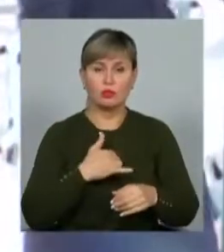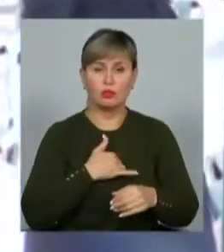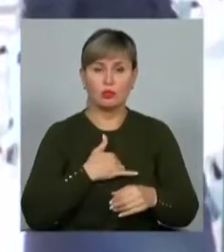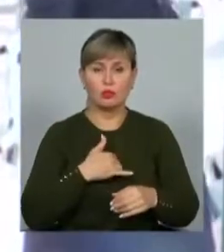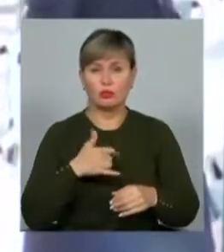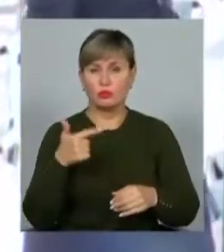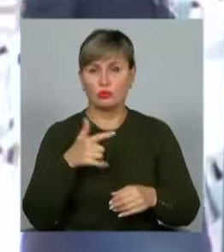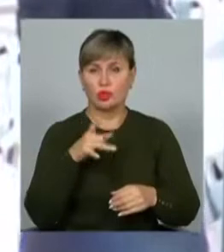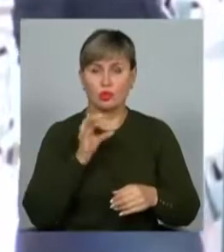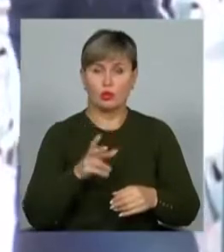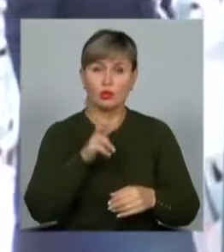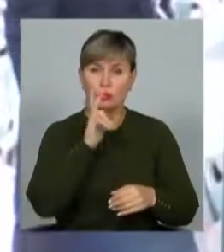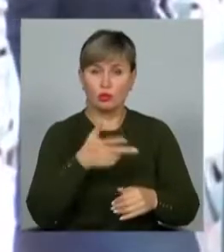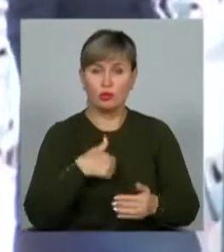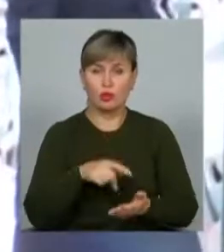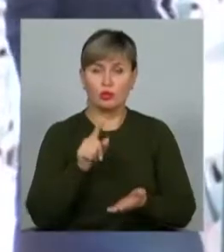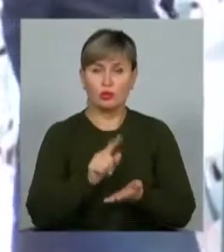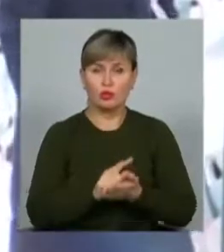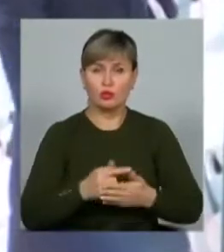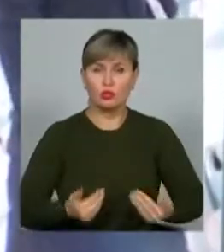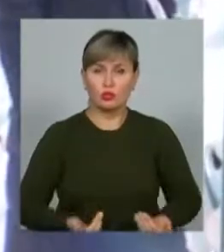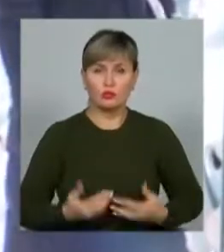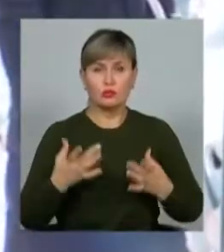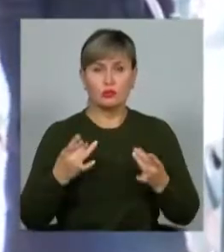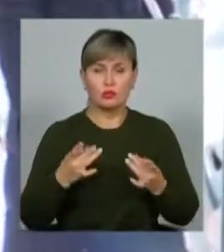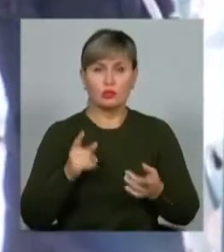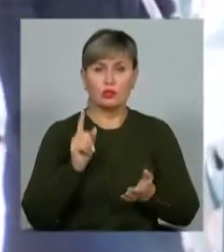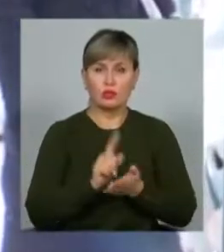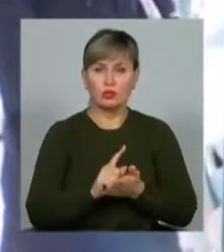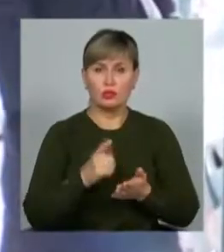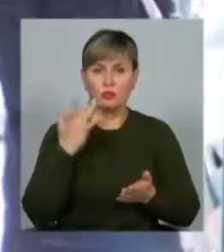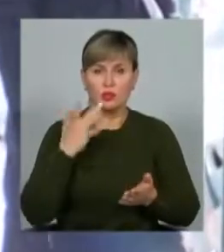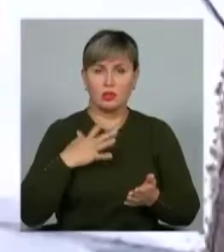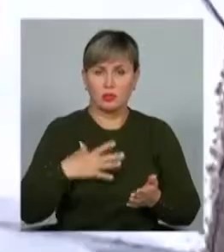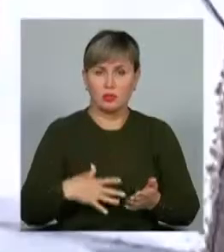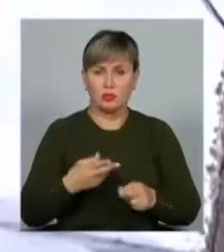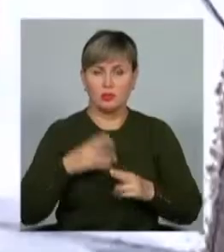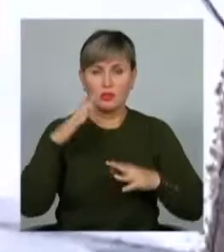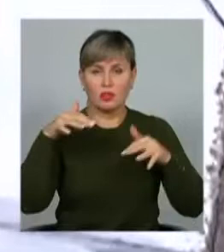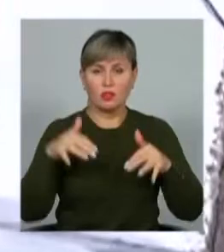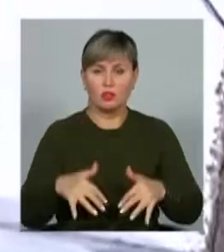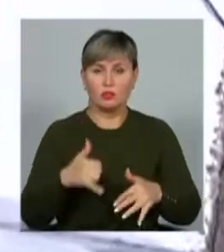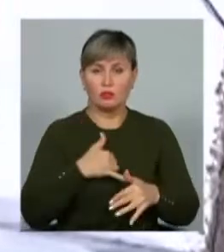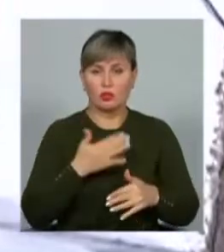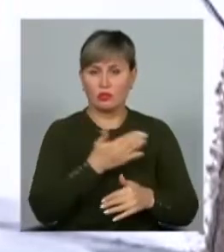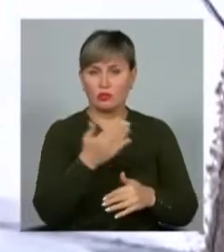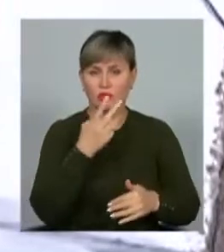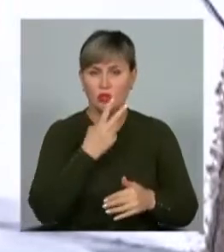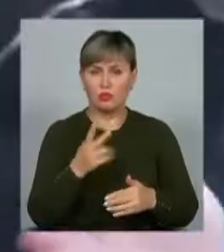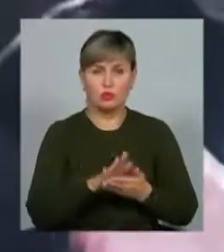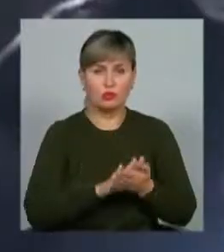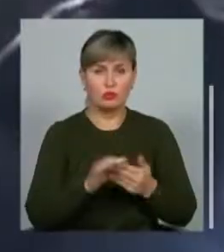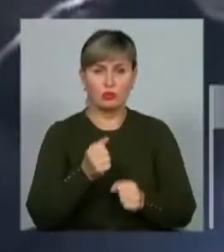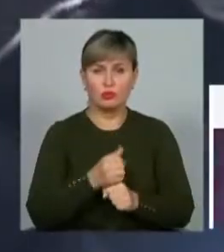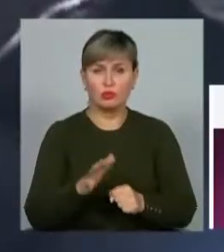срок 3 года. То есть я 3 года должна жить в сырости, должна каждый раз терпеть этот поток. У нас фасад, вы видите, вообще ничего не